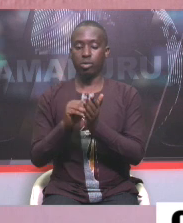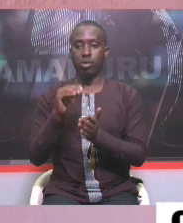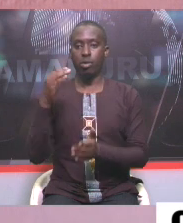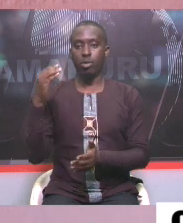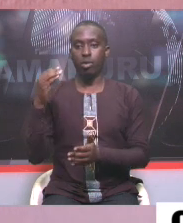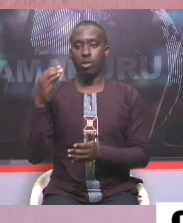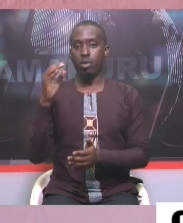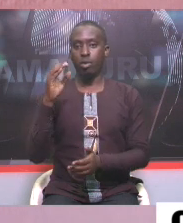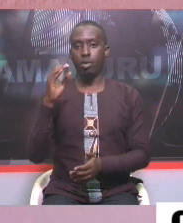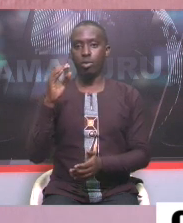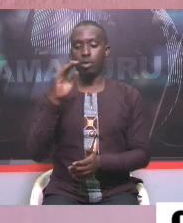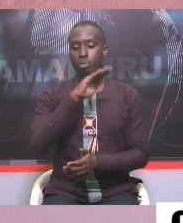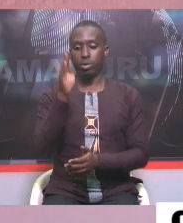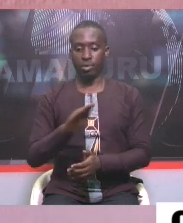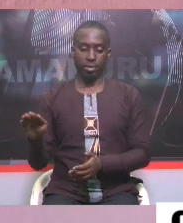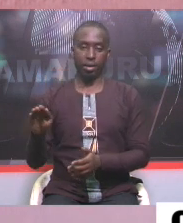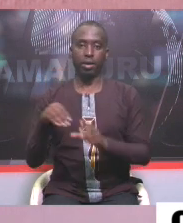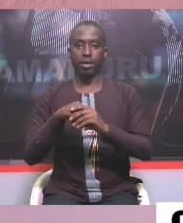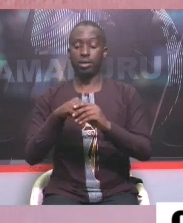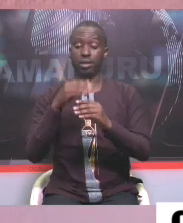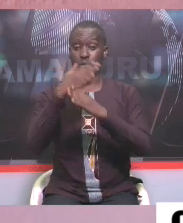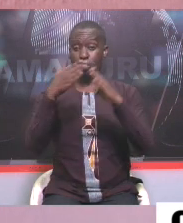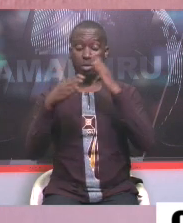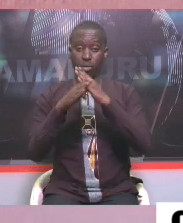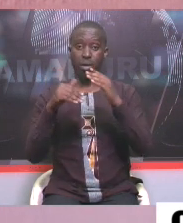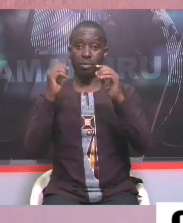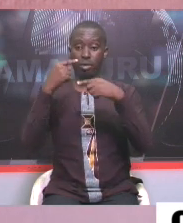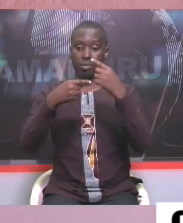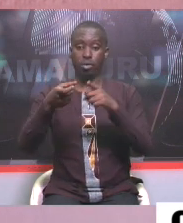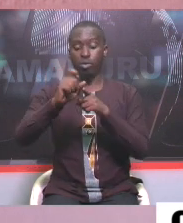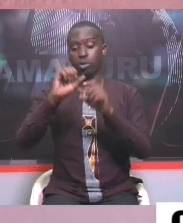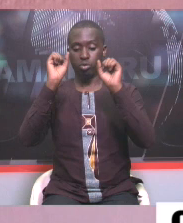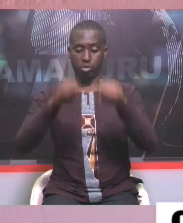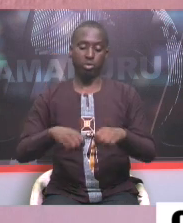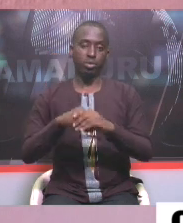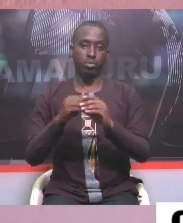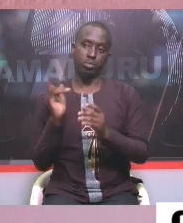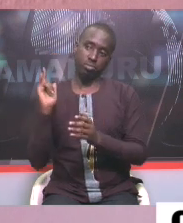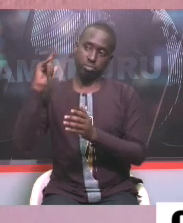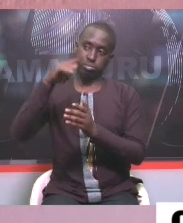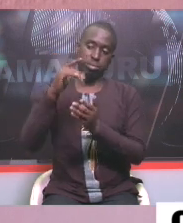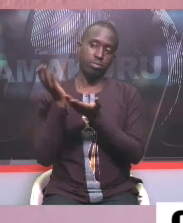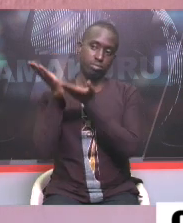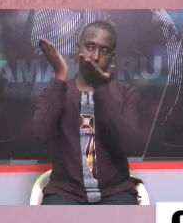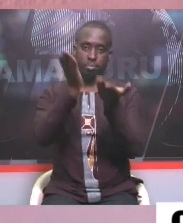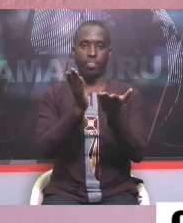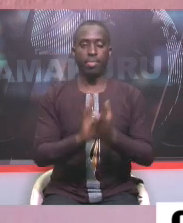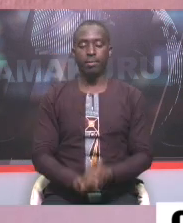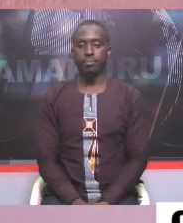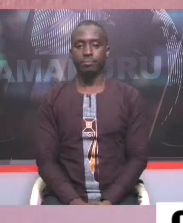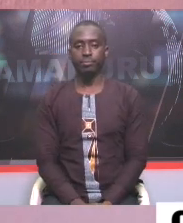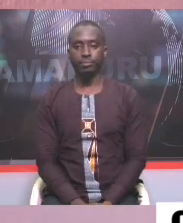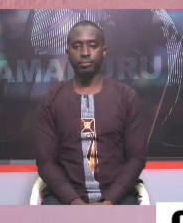kiri kubakwa. Ibi bizakomeza kongera ubushobozi mu bwikorezi. Into